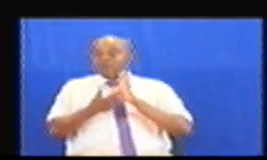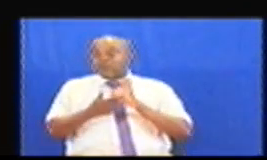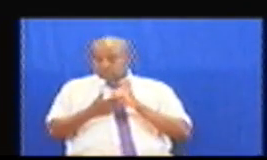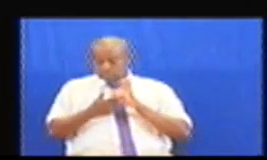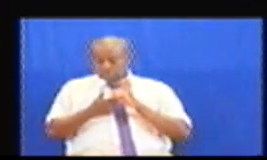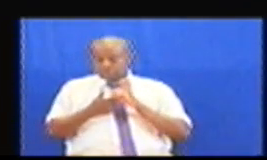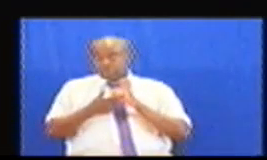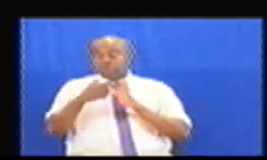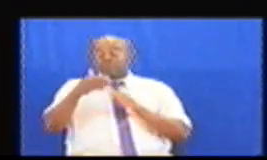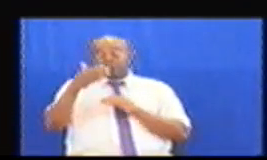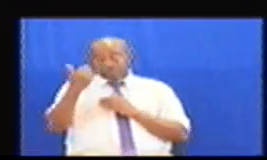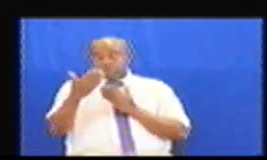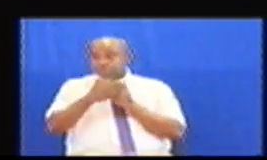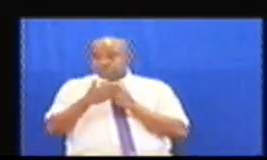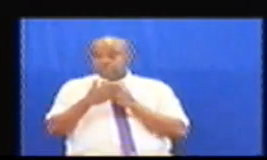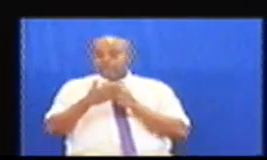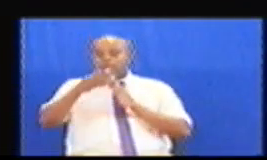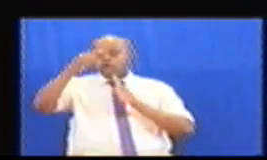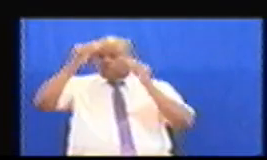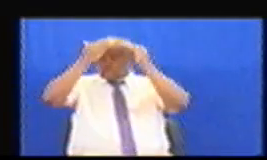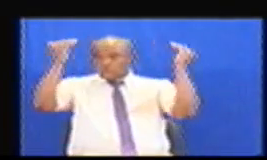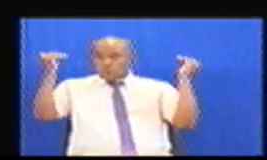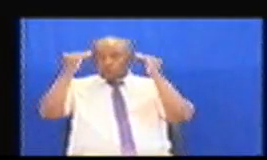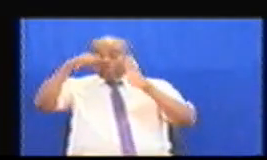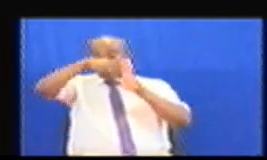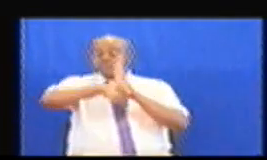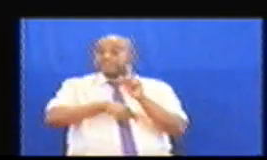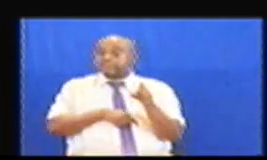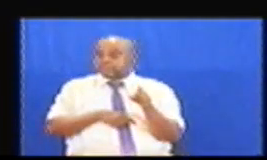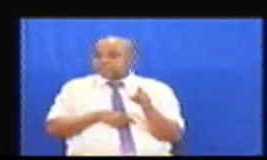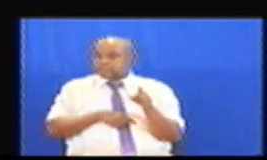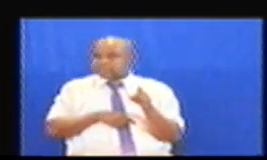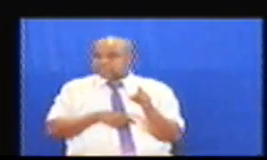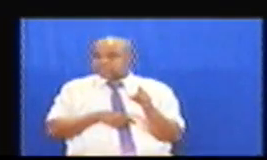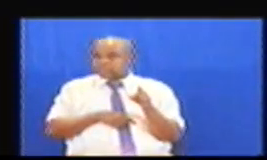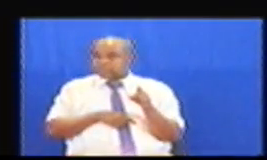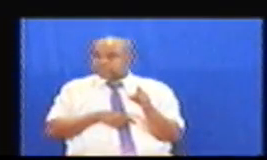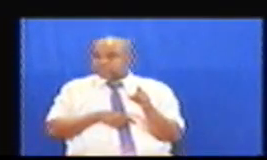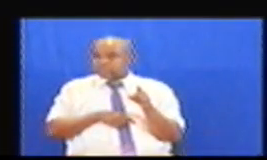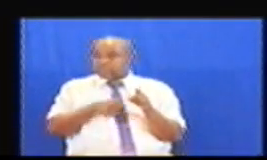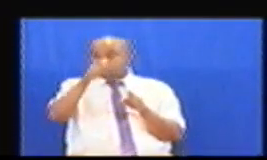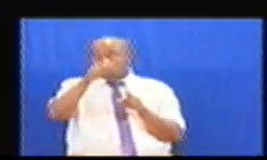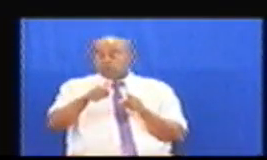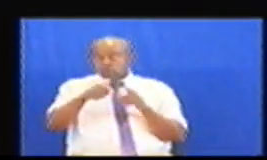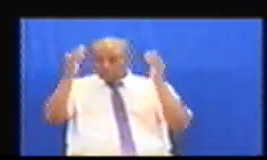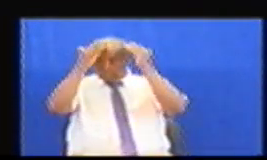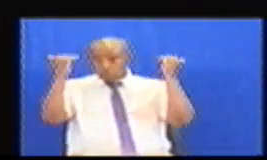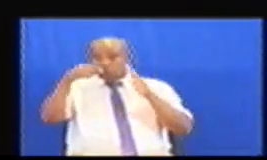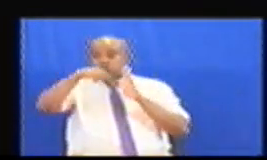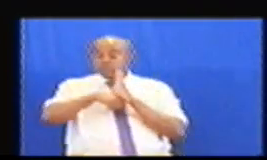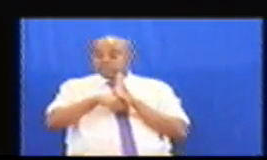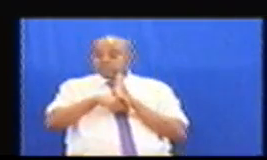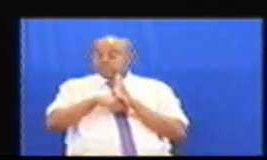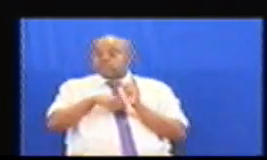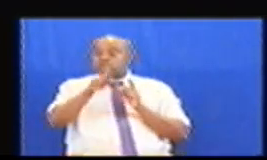Korea Kusini ni mmoja wapo nchi ambazo nadhani hazikurashi kwenye lockdown. Lakini wananchi wale wa South Korea wana utamaduni wa Korea Kusini,